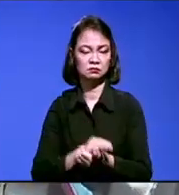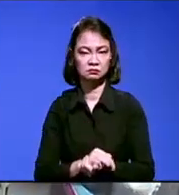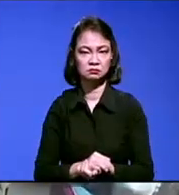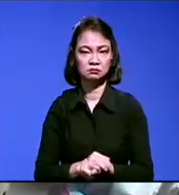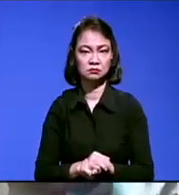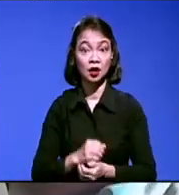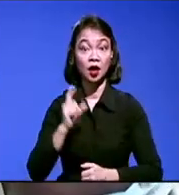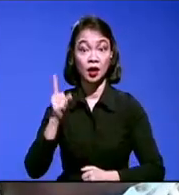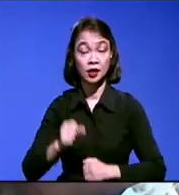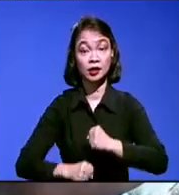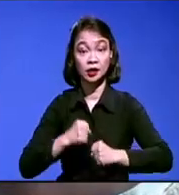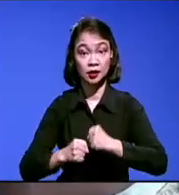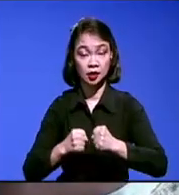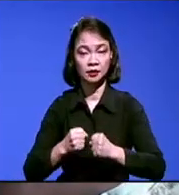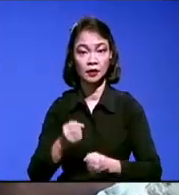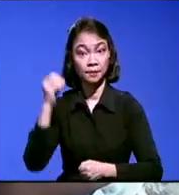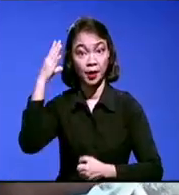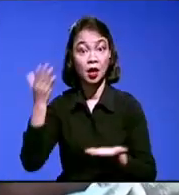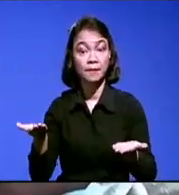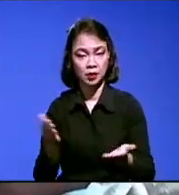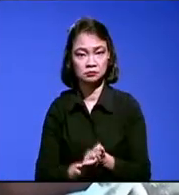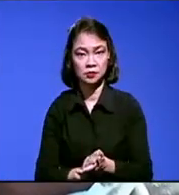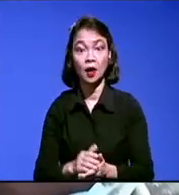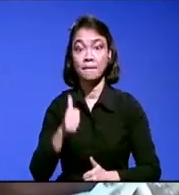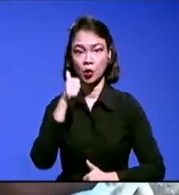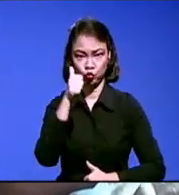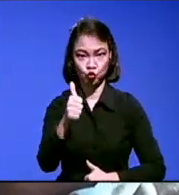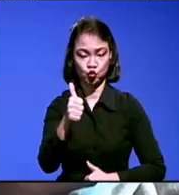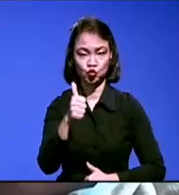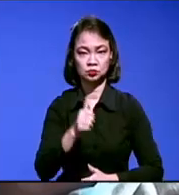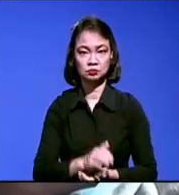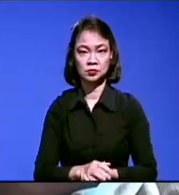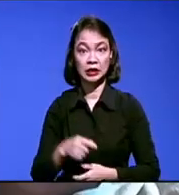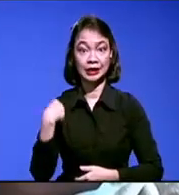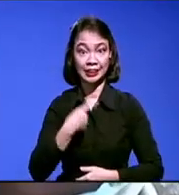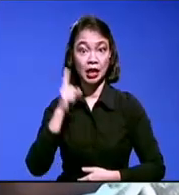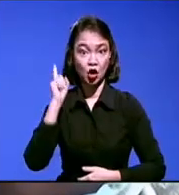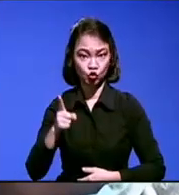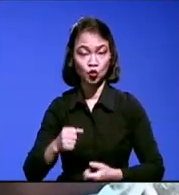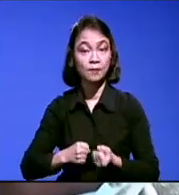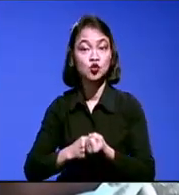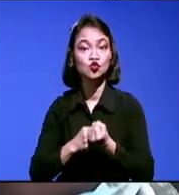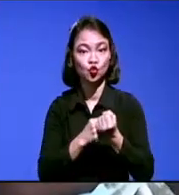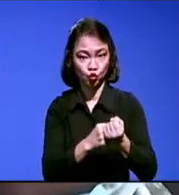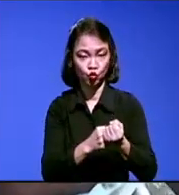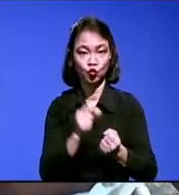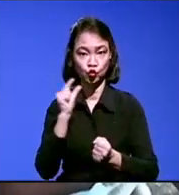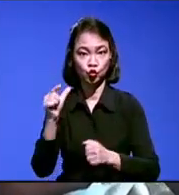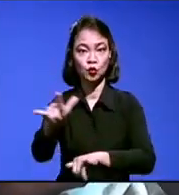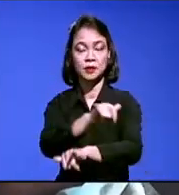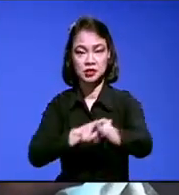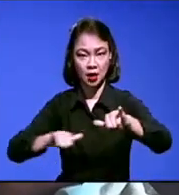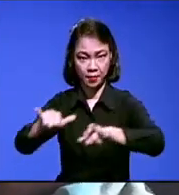ada kegiatan tadi, Pak, gimana Pak tanggapannya, Pak? Positif, Pak. Kita harus mendukungnya bagaimanapun untuk kebersamaan kita